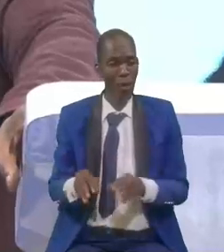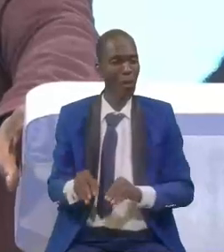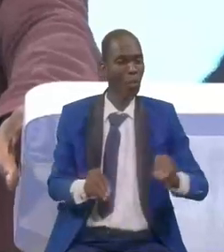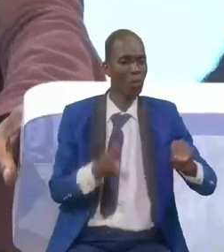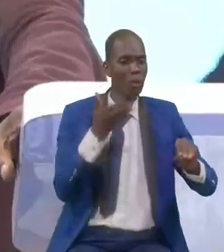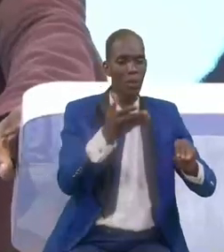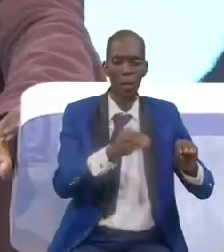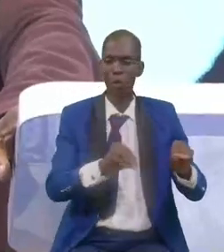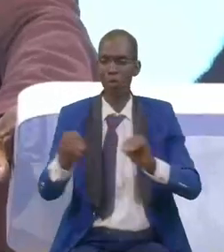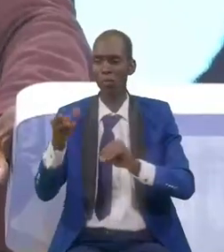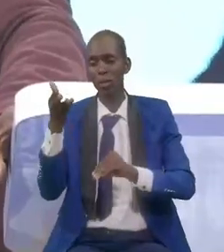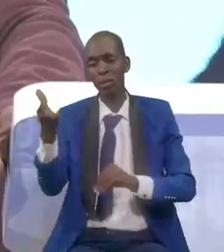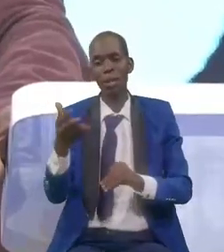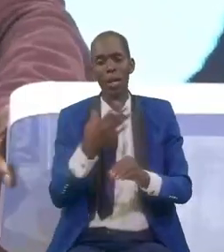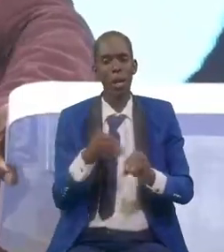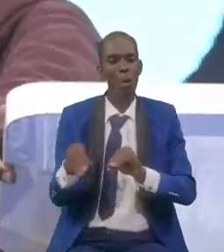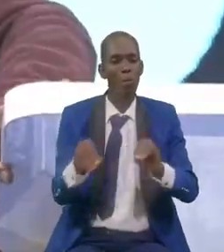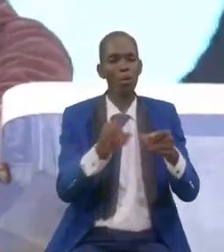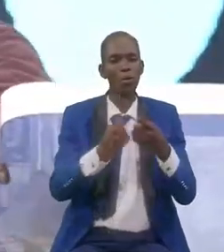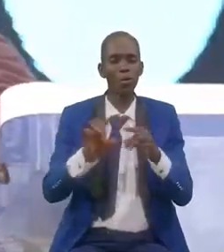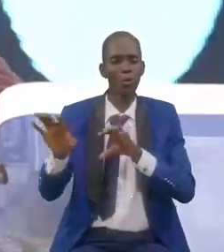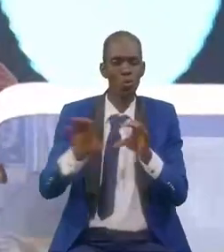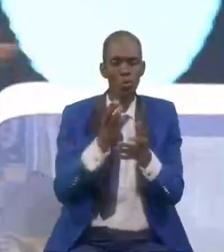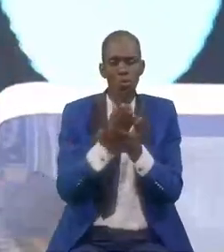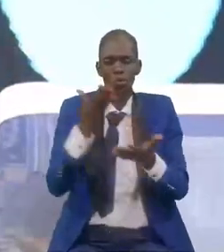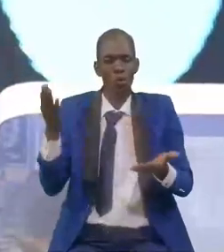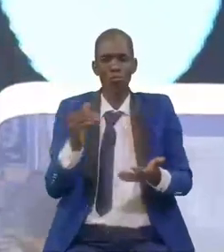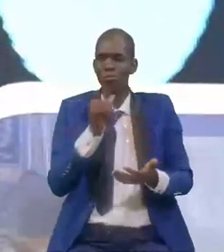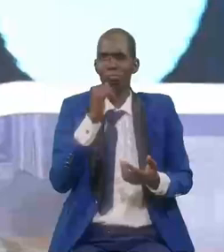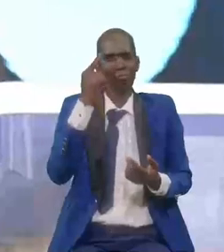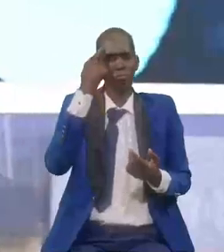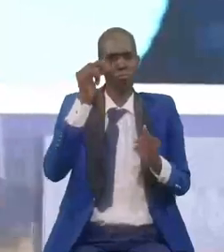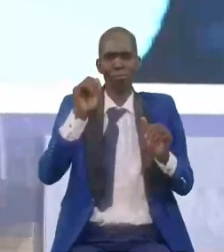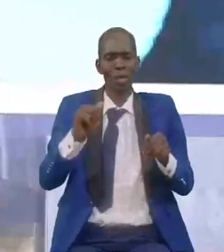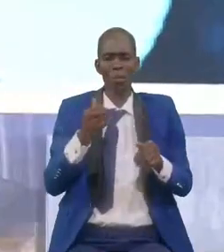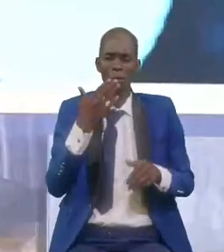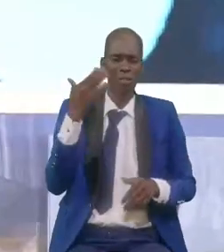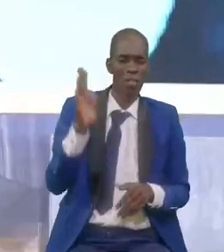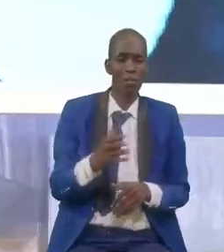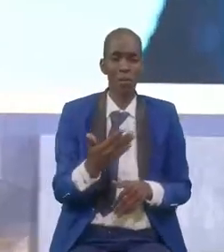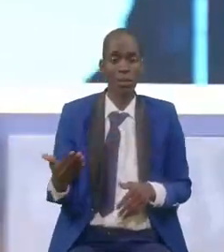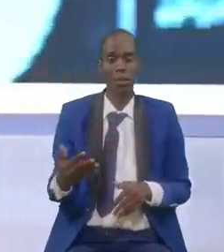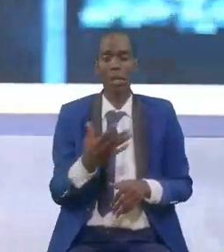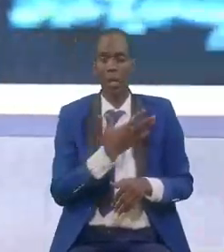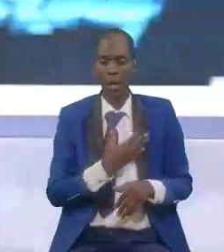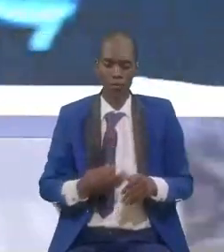qui les poussaient aux choses inimaginables, il a tout